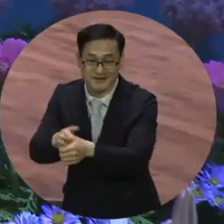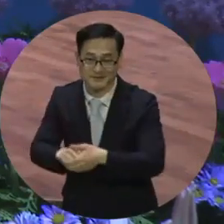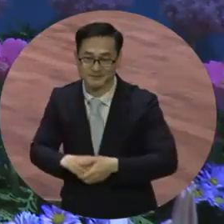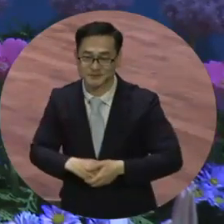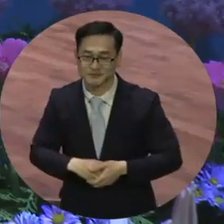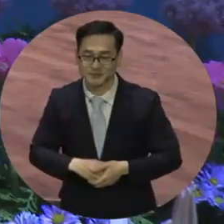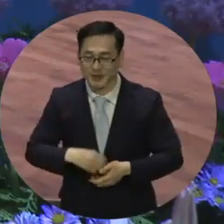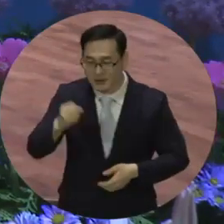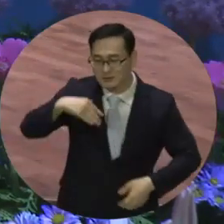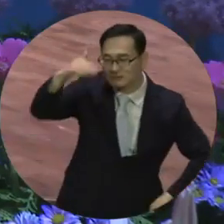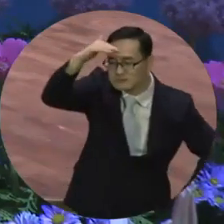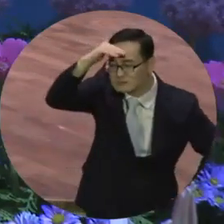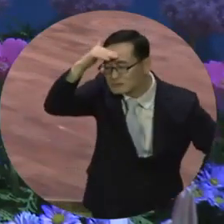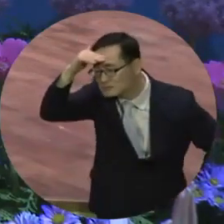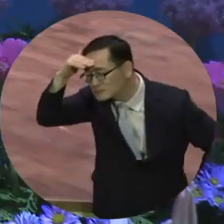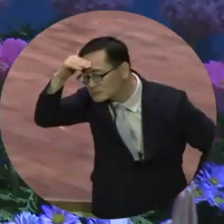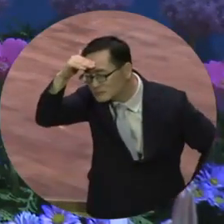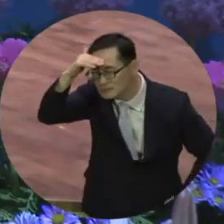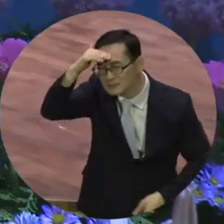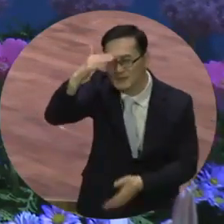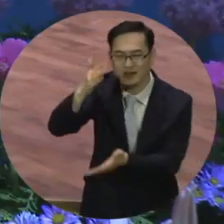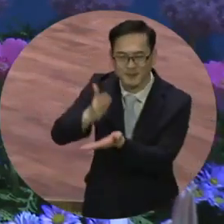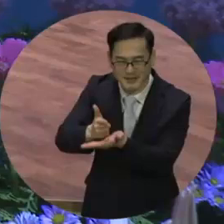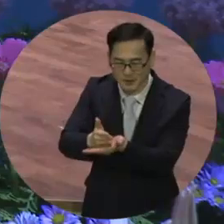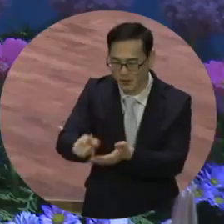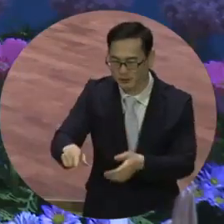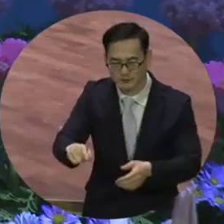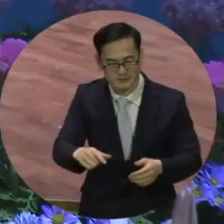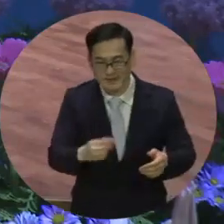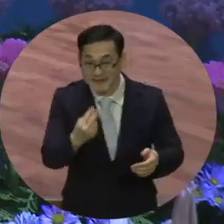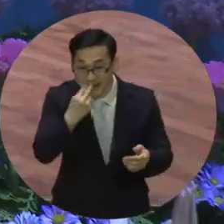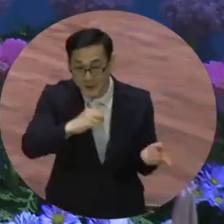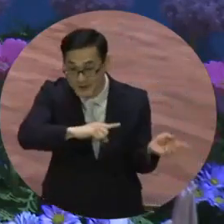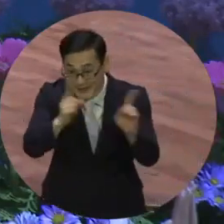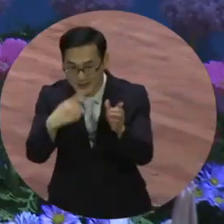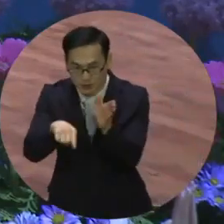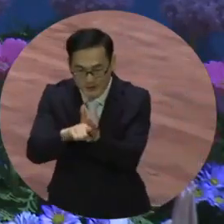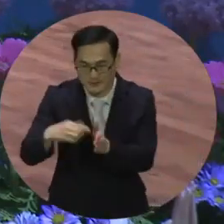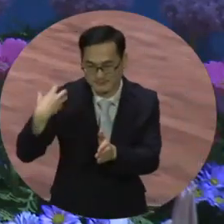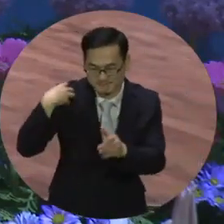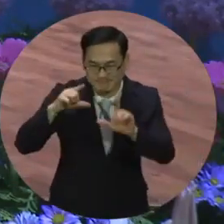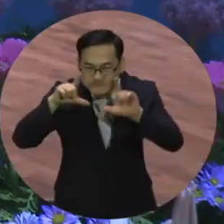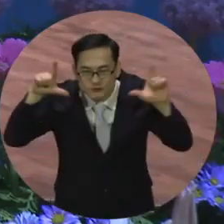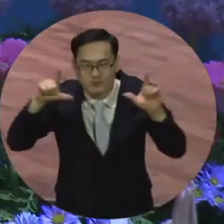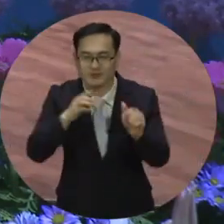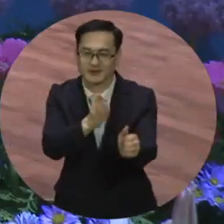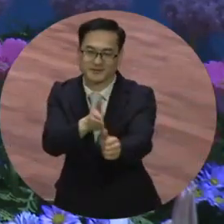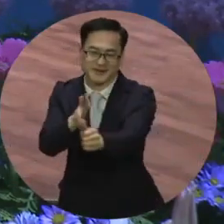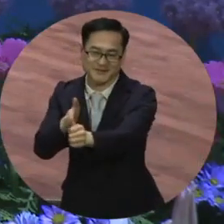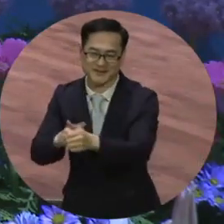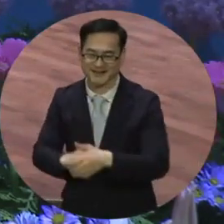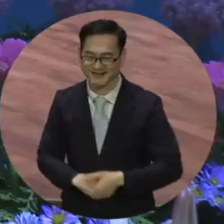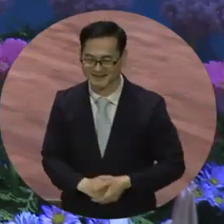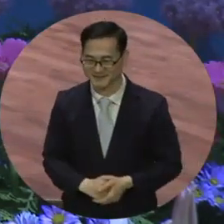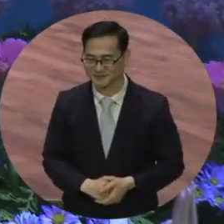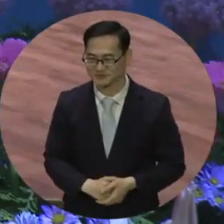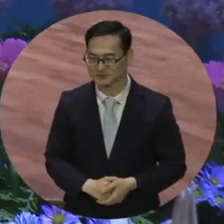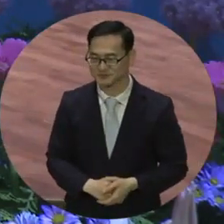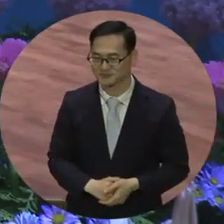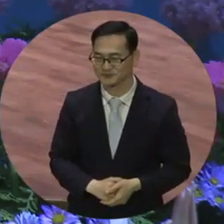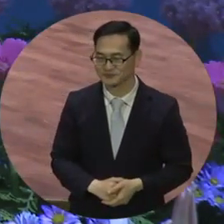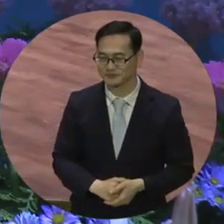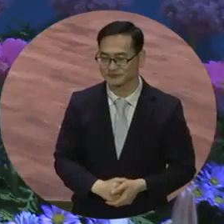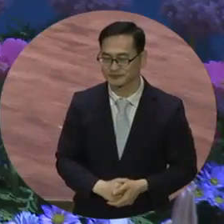사역에 덜덜이 되지 마시고 주역되기를 제물로 축복합니다. 두 번째로 절대 헌신